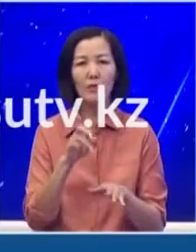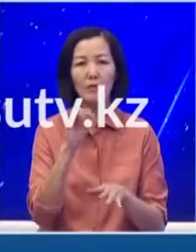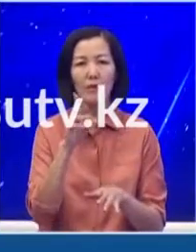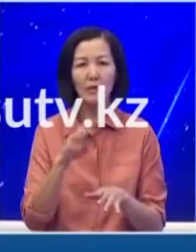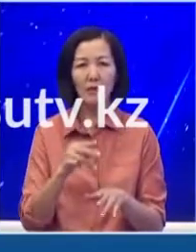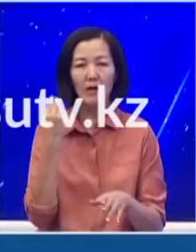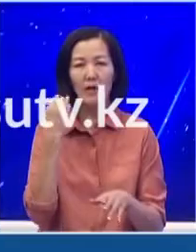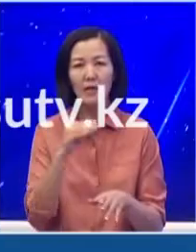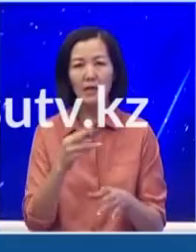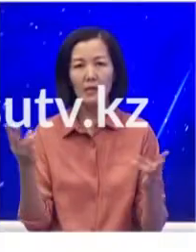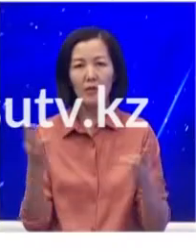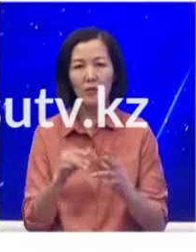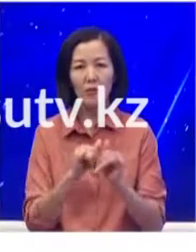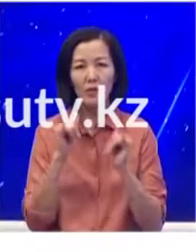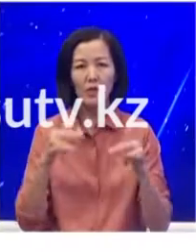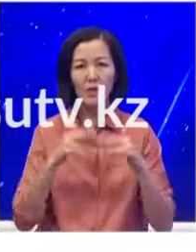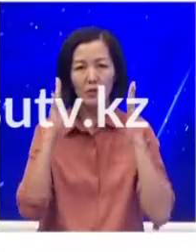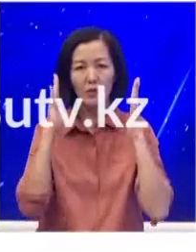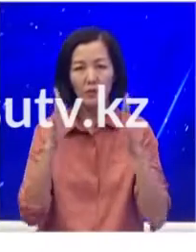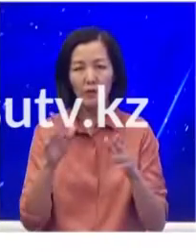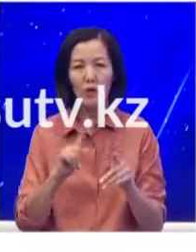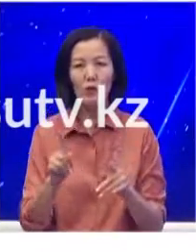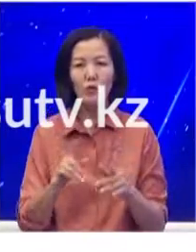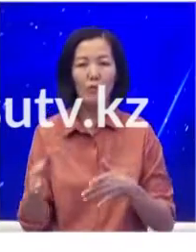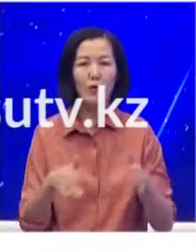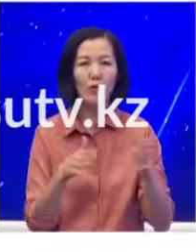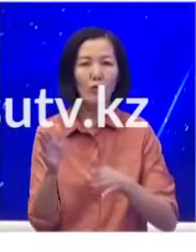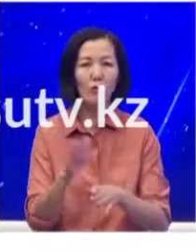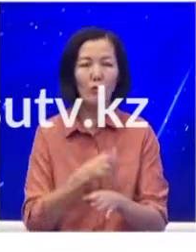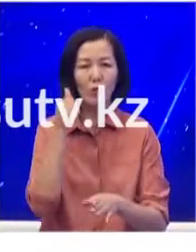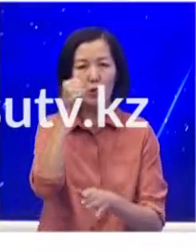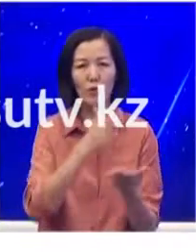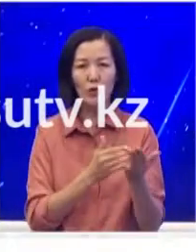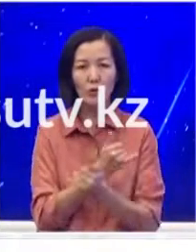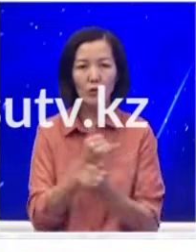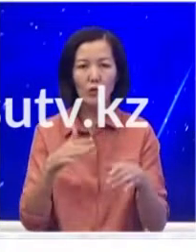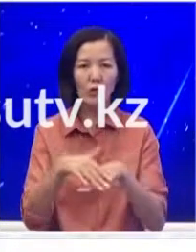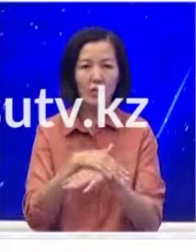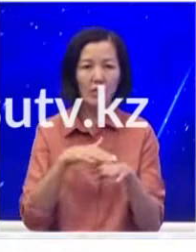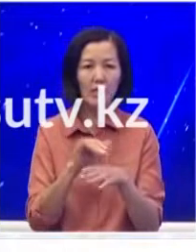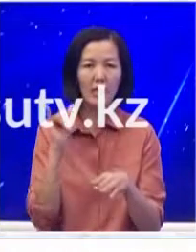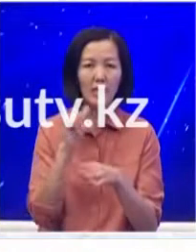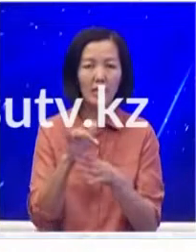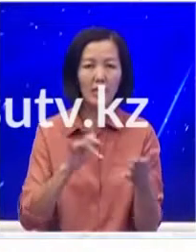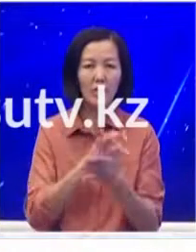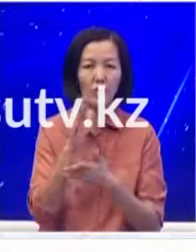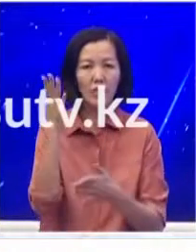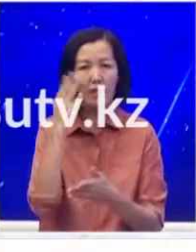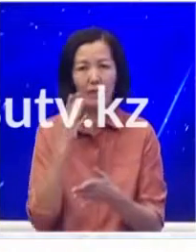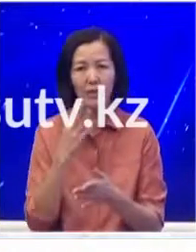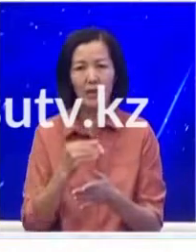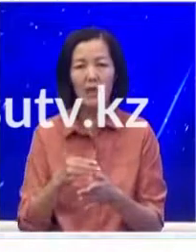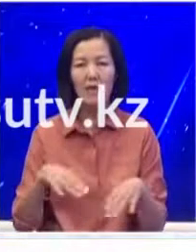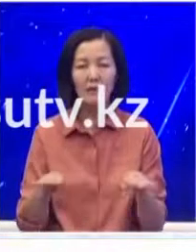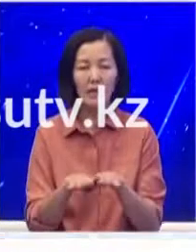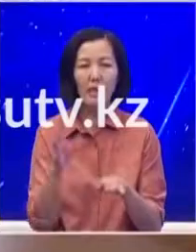отметил, что качеству необходимо уделить особое внимание, чтобы дорога долгие годы служила на благо жителей и гостей как города Алматы,